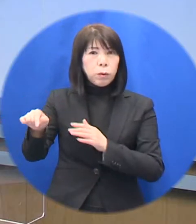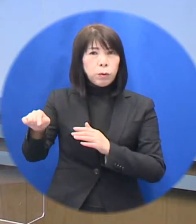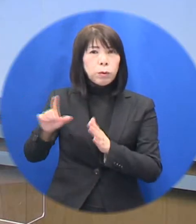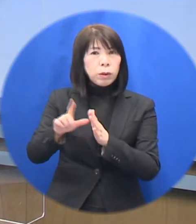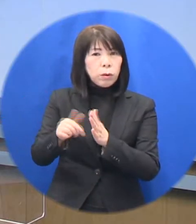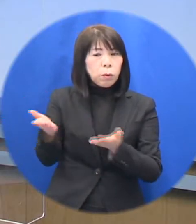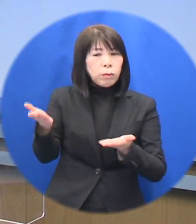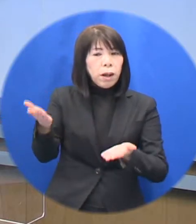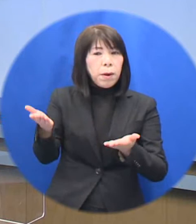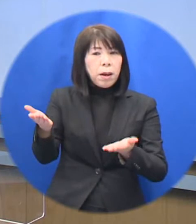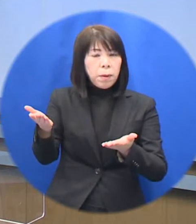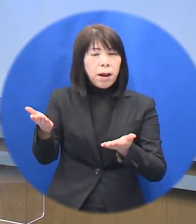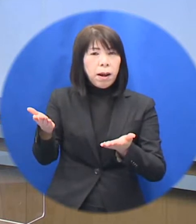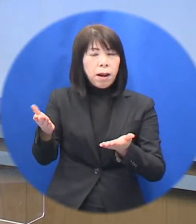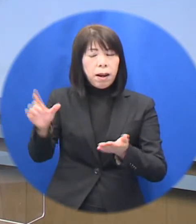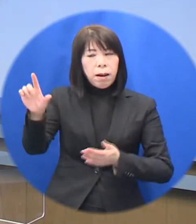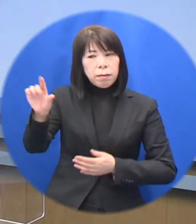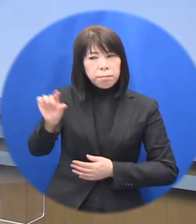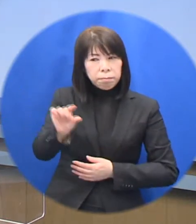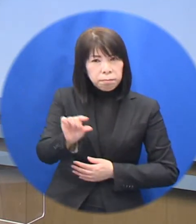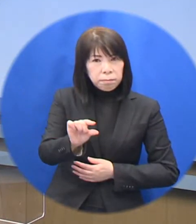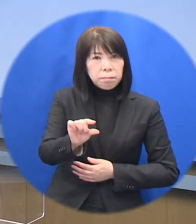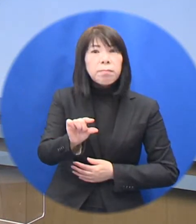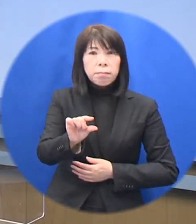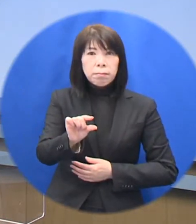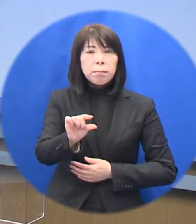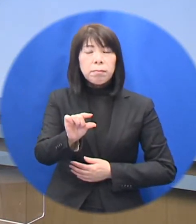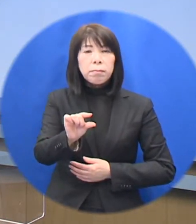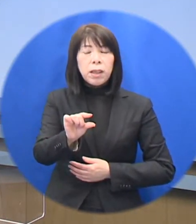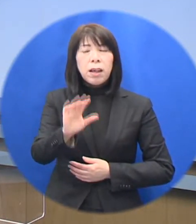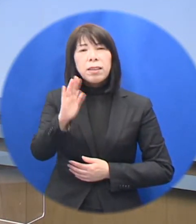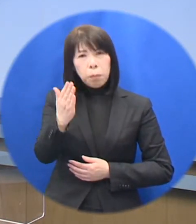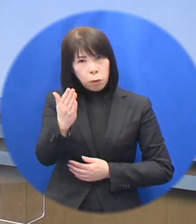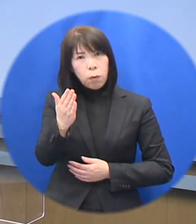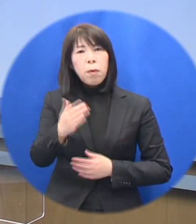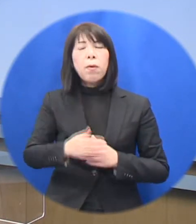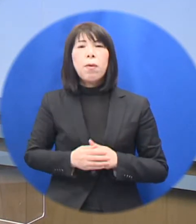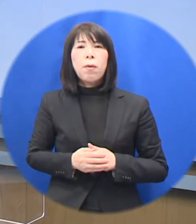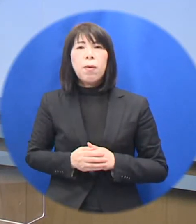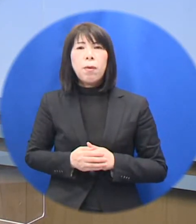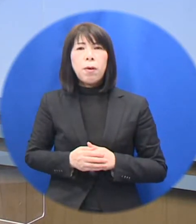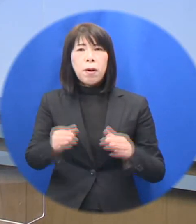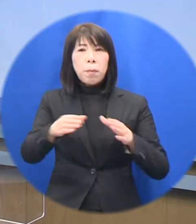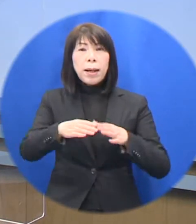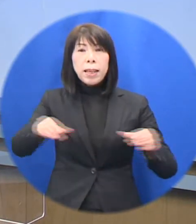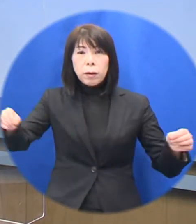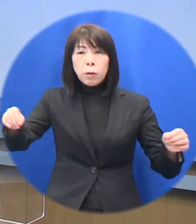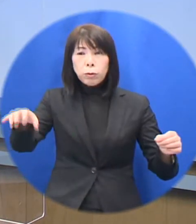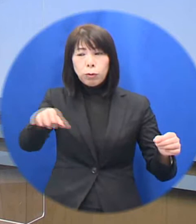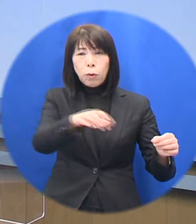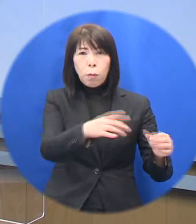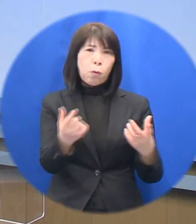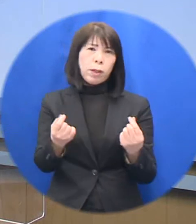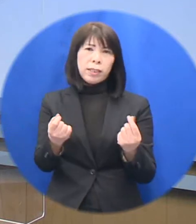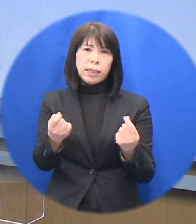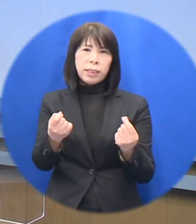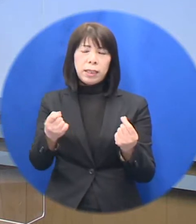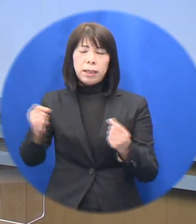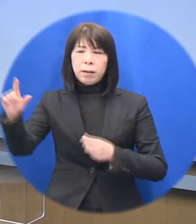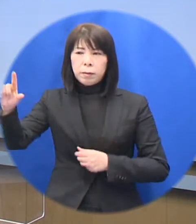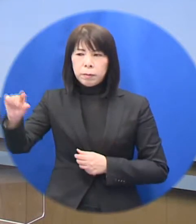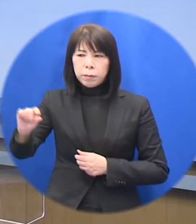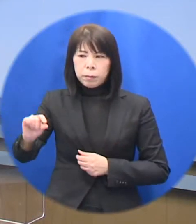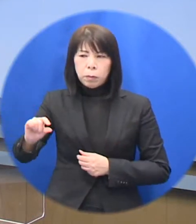あ、数字的には非常に安定をしてきて、 はい、 数字なんですね。で、 はい、 ただやっぱりその全国的にそうですけども、まあ、拡大の兆しも出て